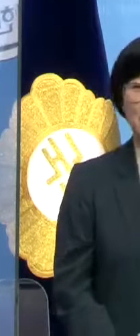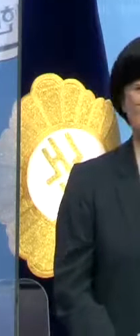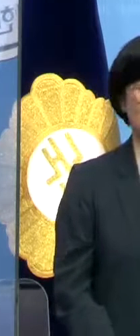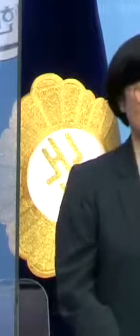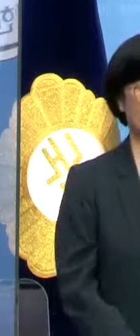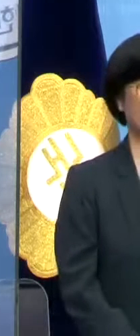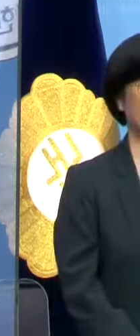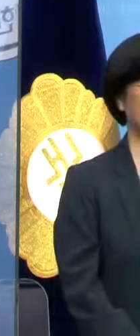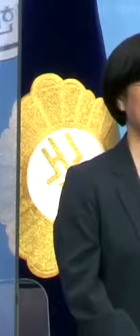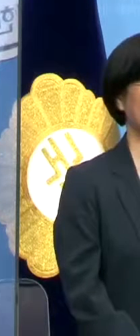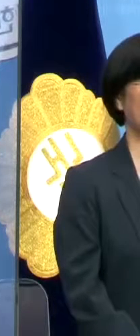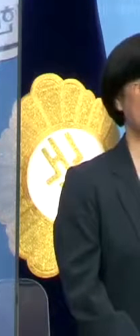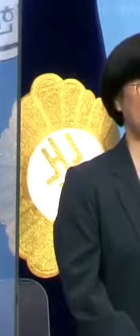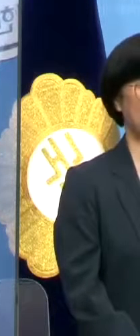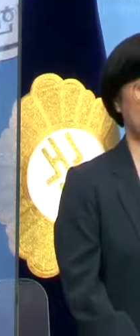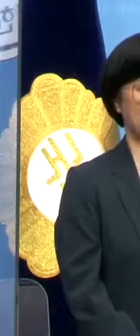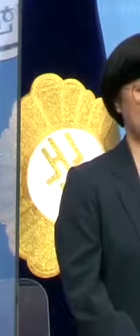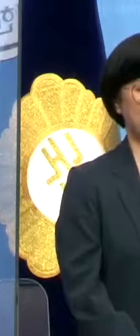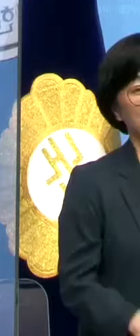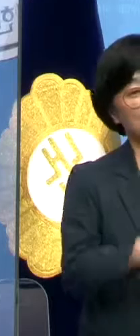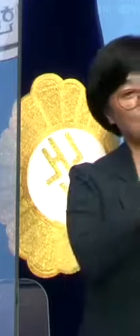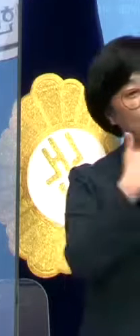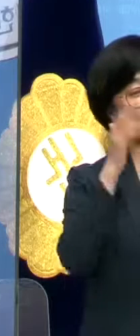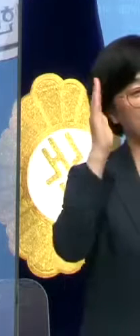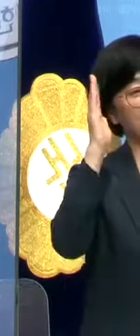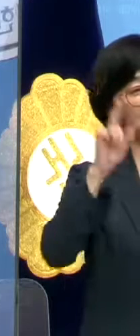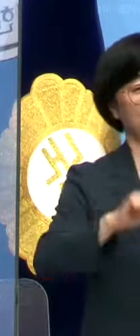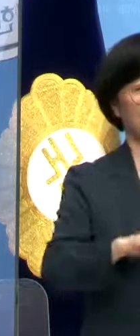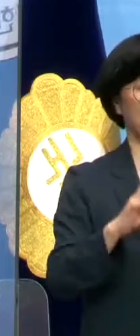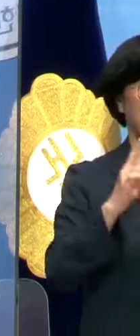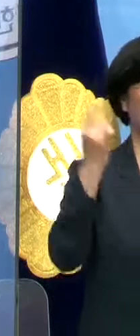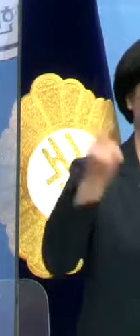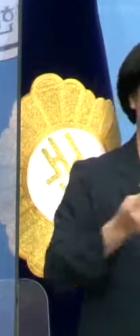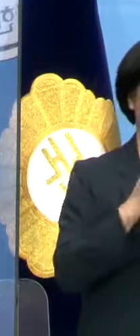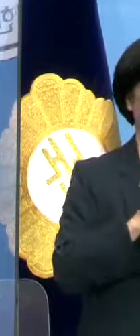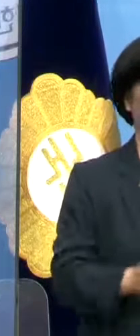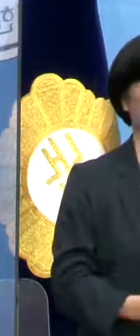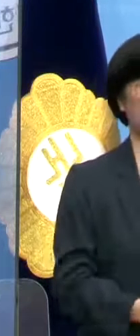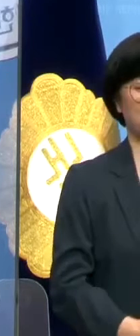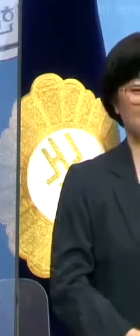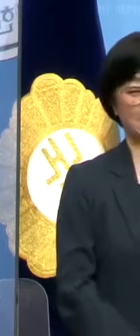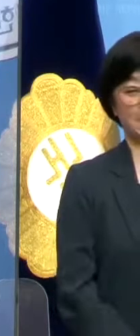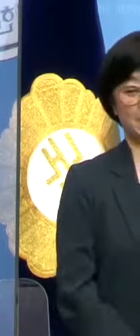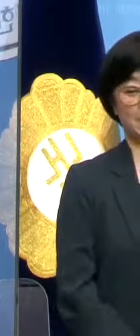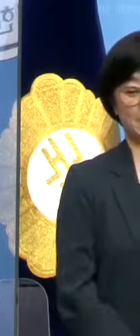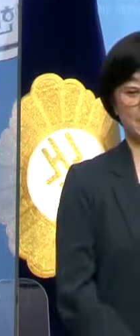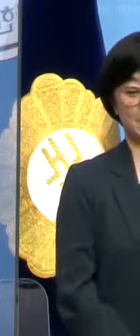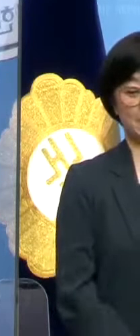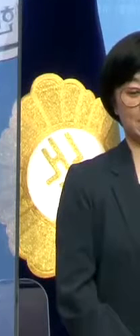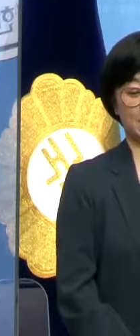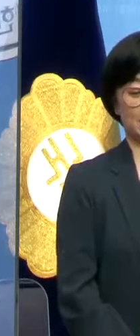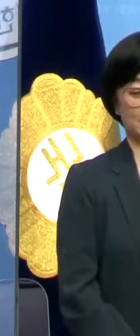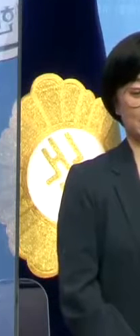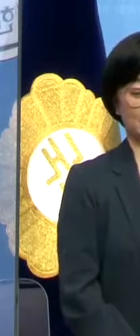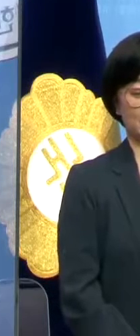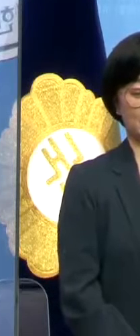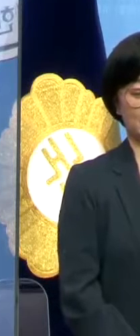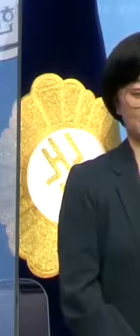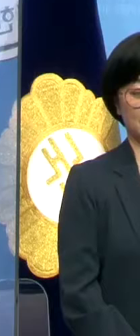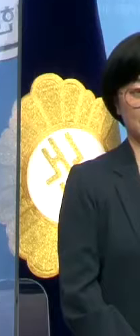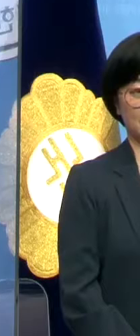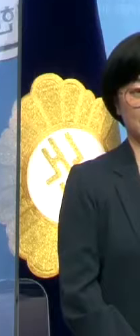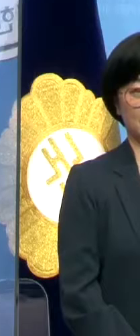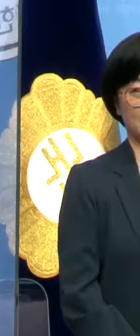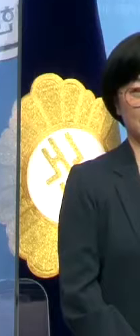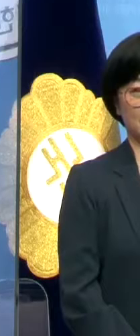스피드 밥 달지 제이 션 거 아니에요 어 음 있어야 될 웬 투타 우선 nvr 팅